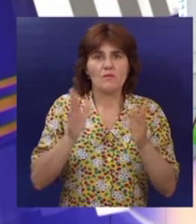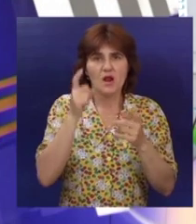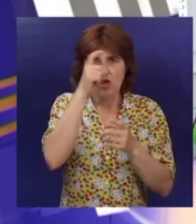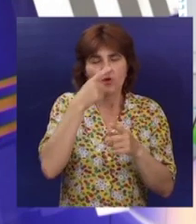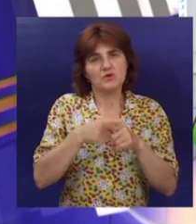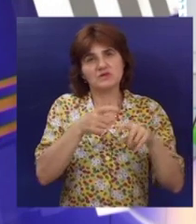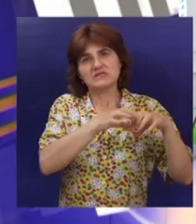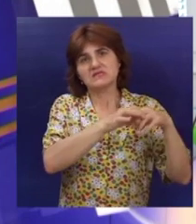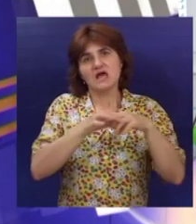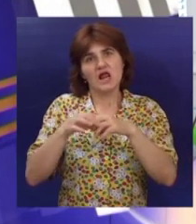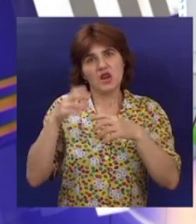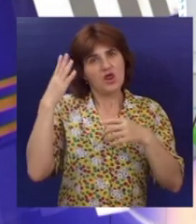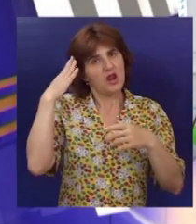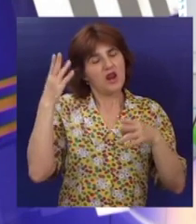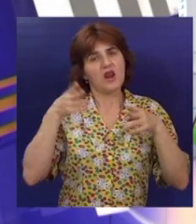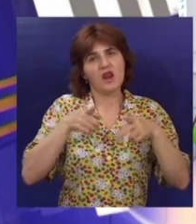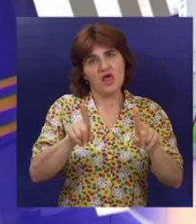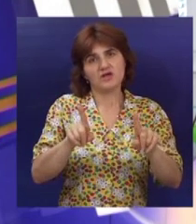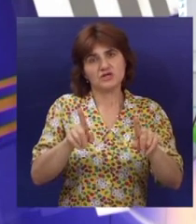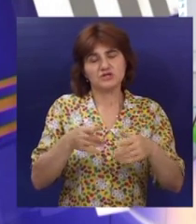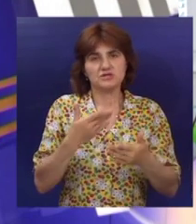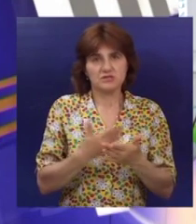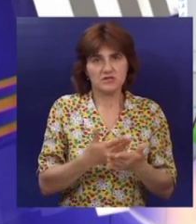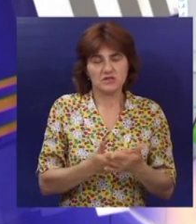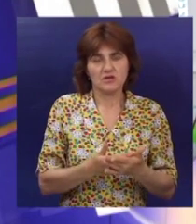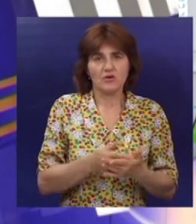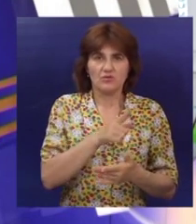tih kod ovakve male dece je dodatni problem i izuzetno im